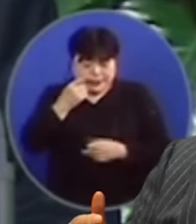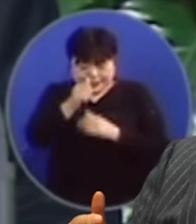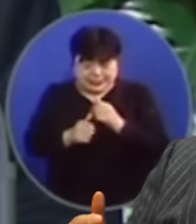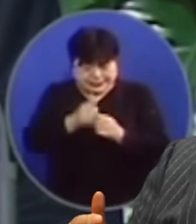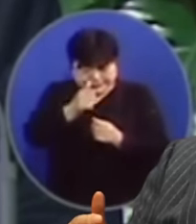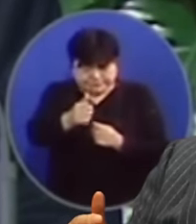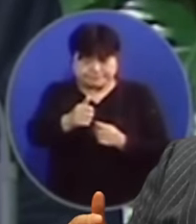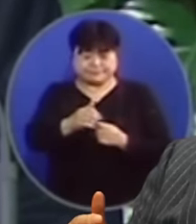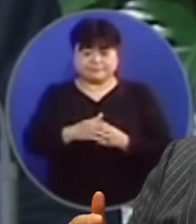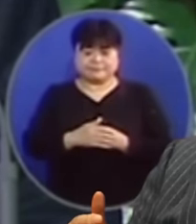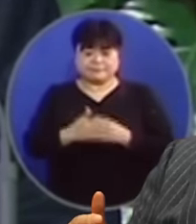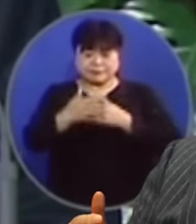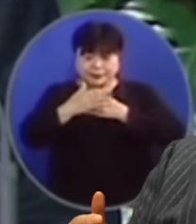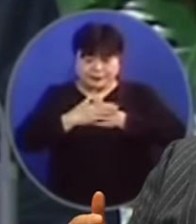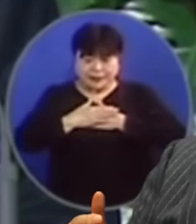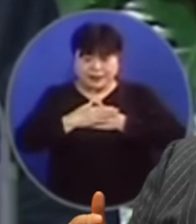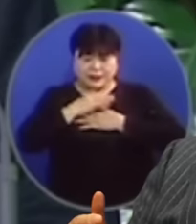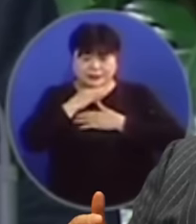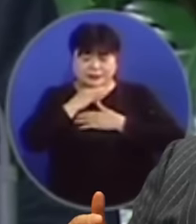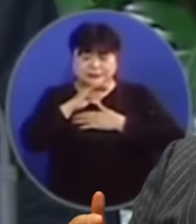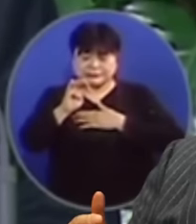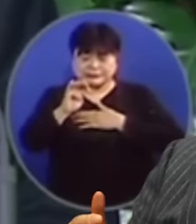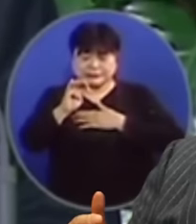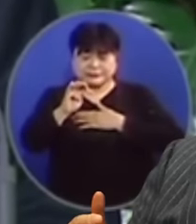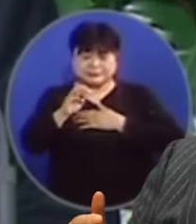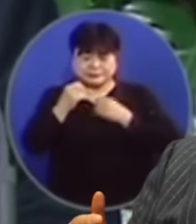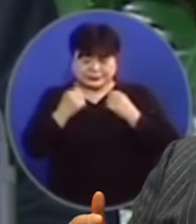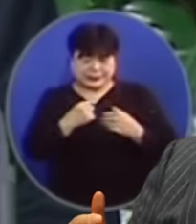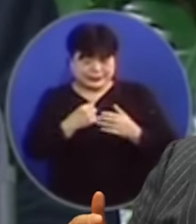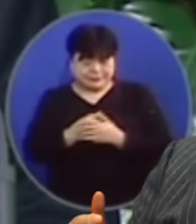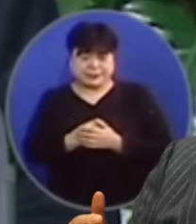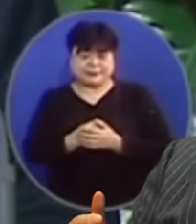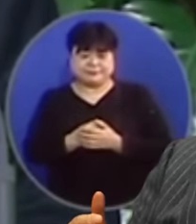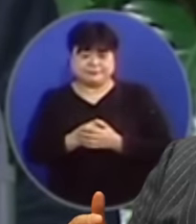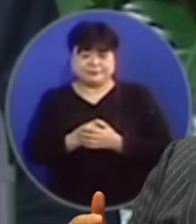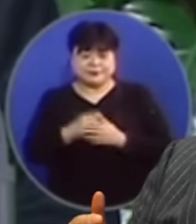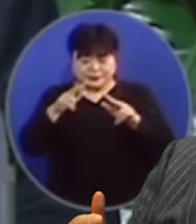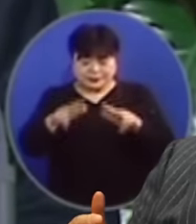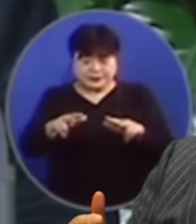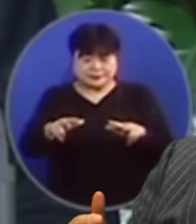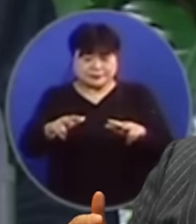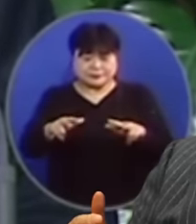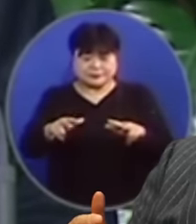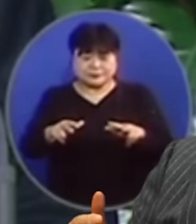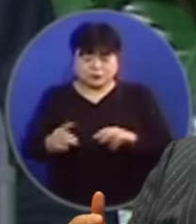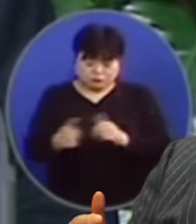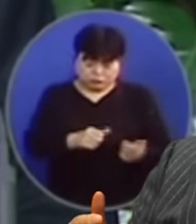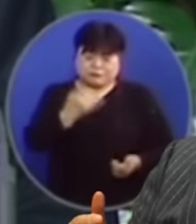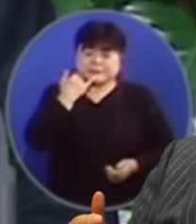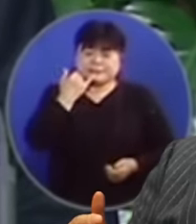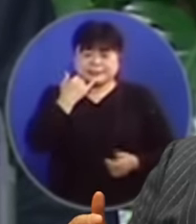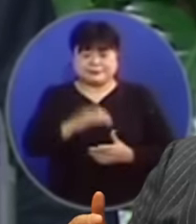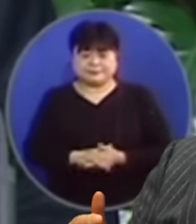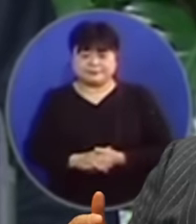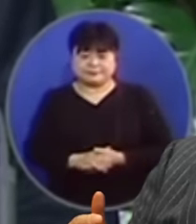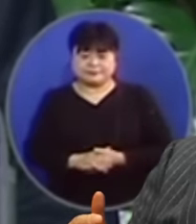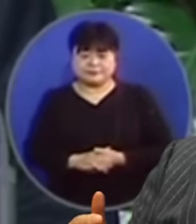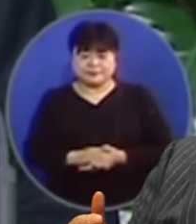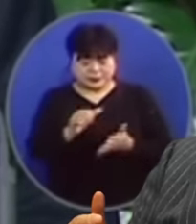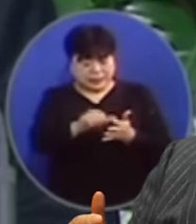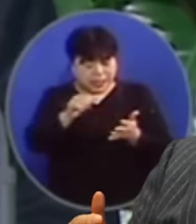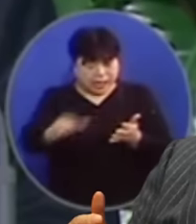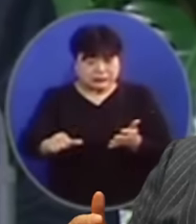하나님, 나는 40이 되도록 살았으니까 이제 그만 살아도 됩니다.